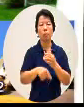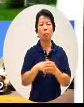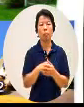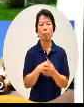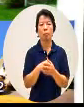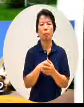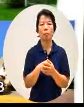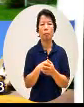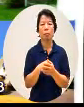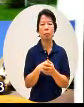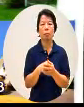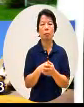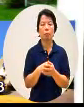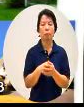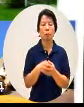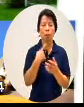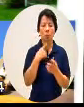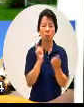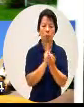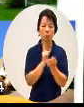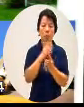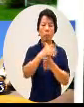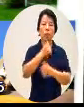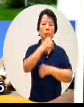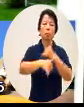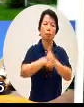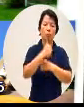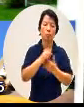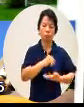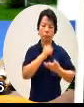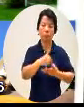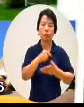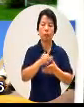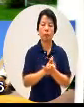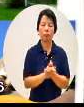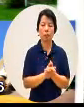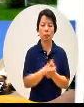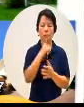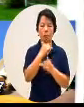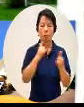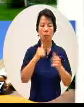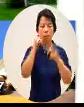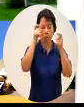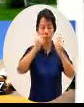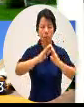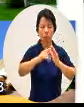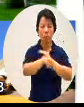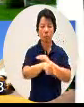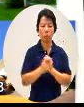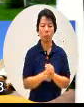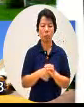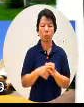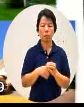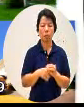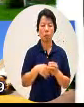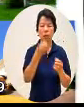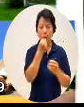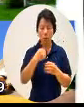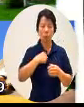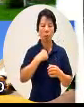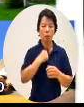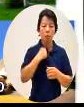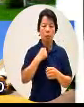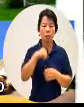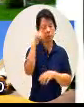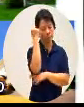下一項我先對生活提出見言我們高雄市呢十一住行娛樂我小時候在台